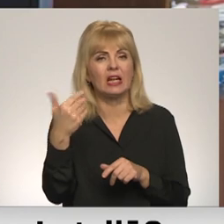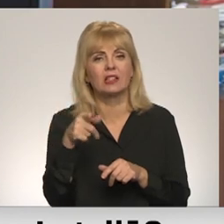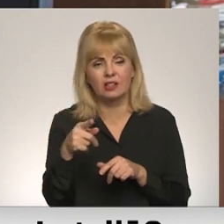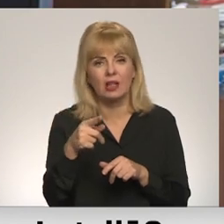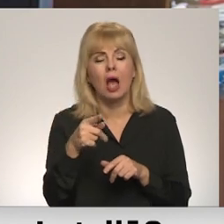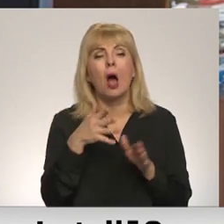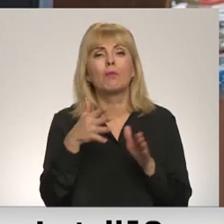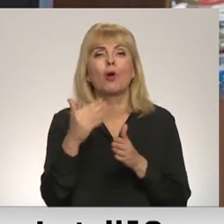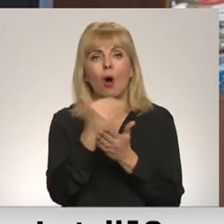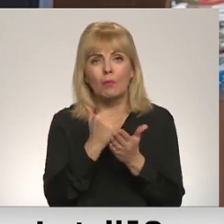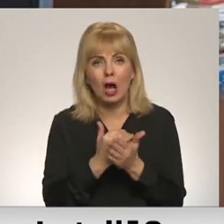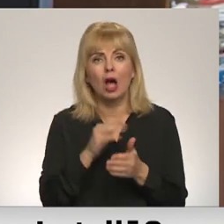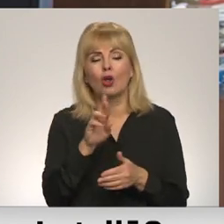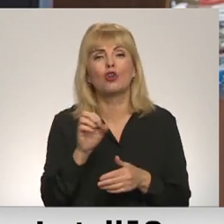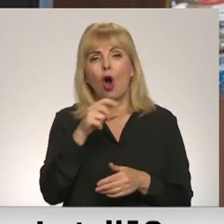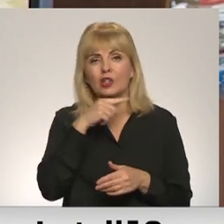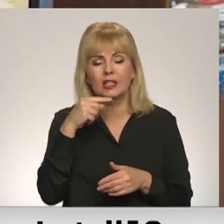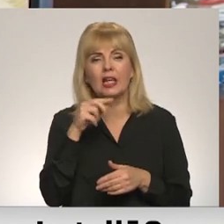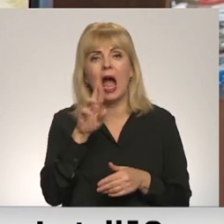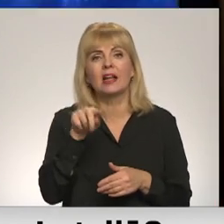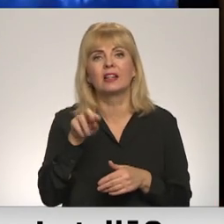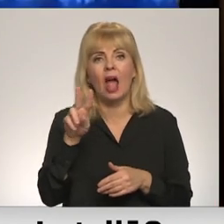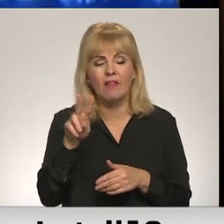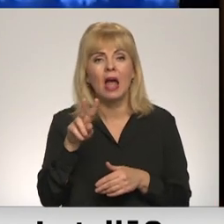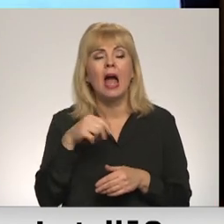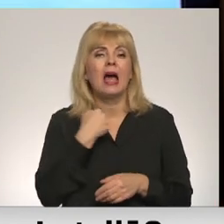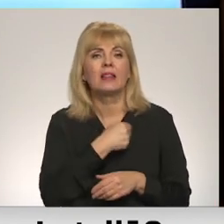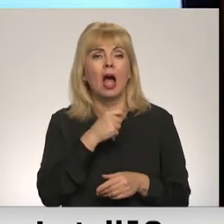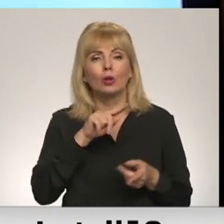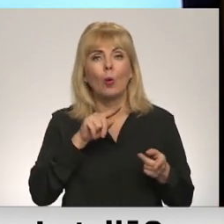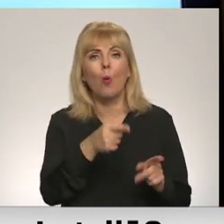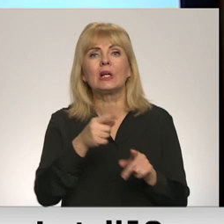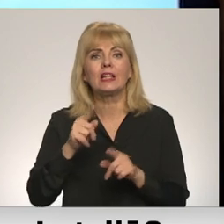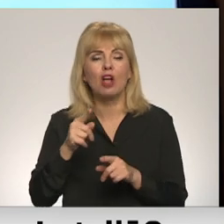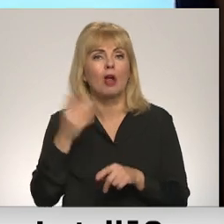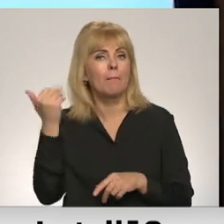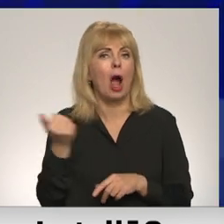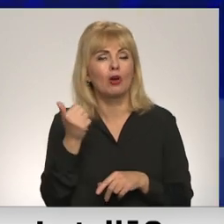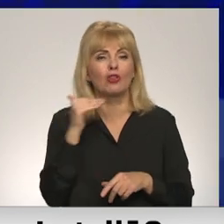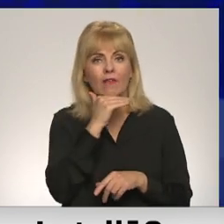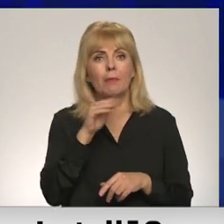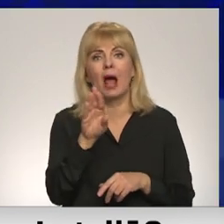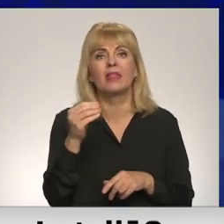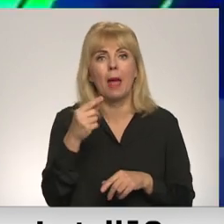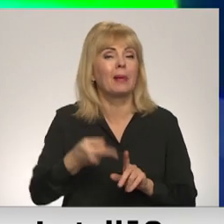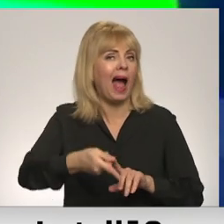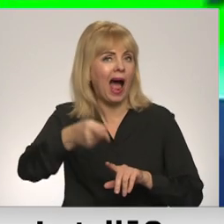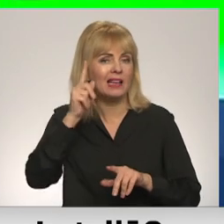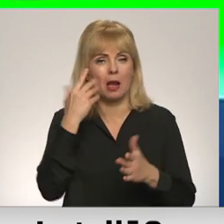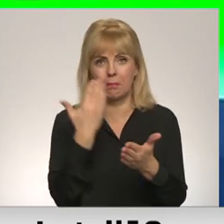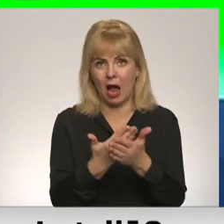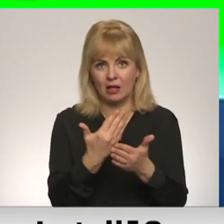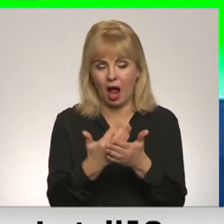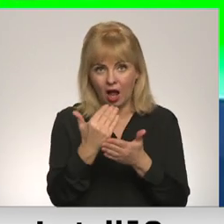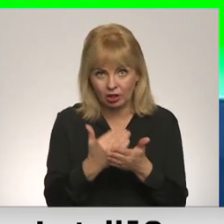rīki, piemēram, Rosija RTR, kur par naida kurināšanu pagājušajā gada februārī nepilp jau uz gadu aizliedza retranslēt,